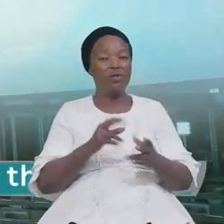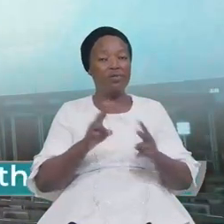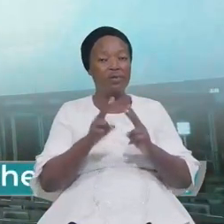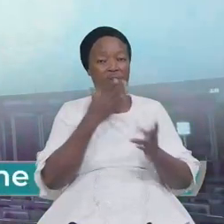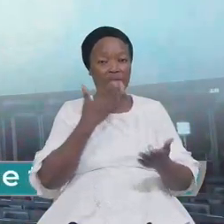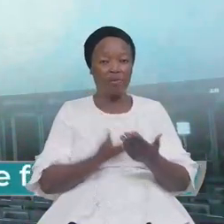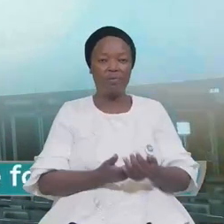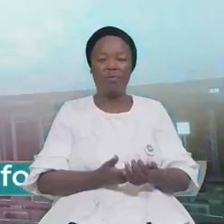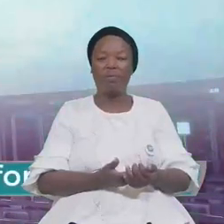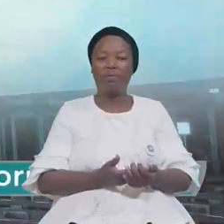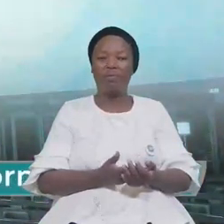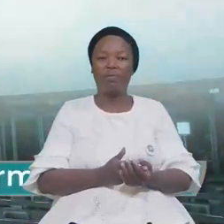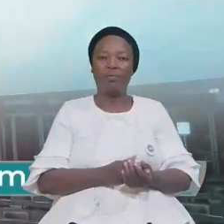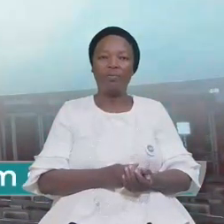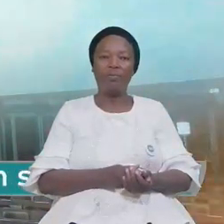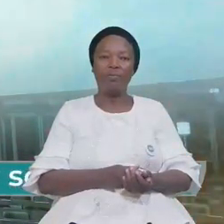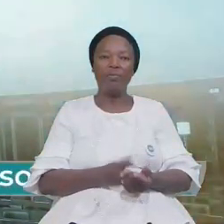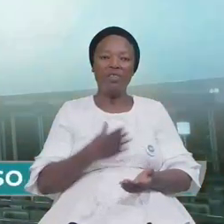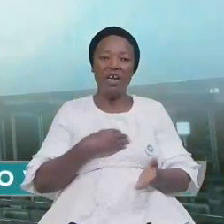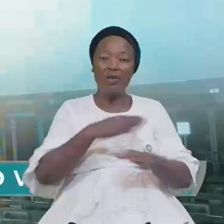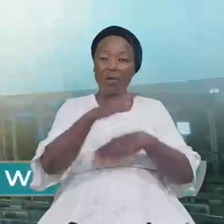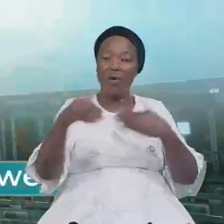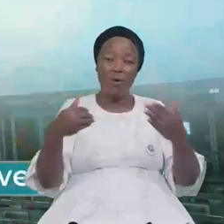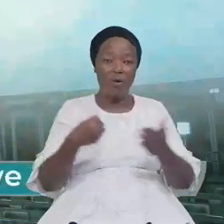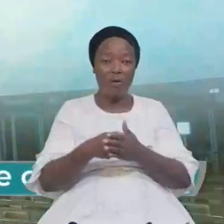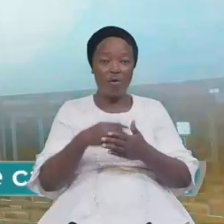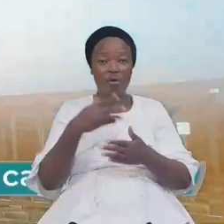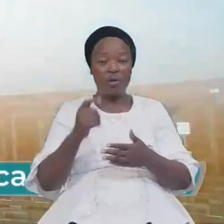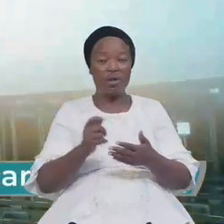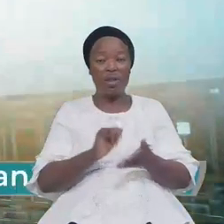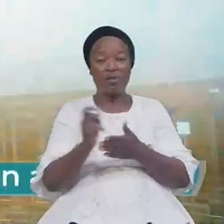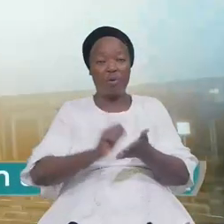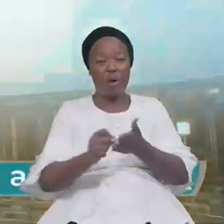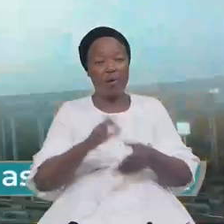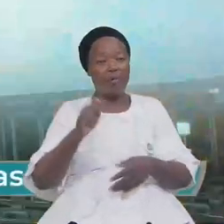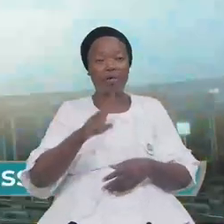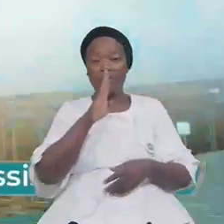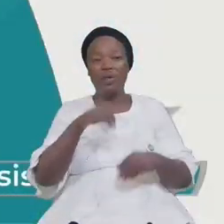soyons prudents à couvrir tous les lieux